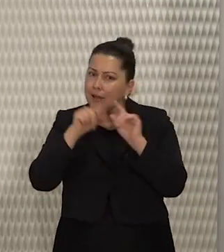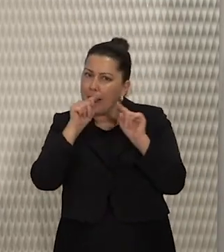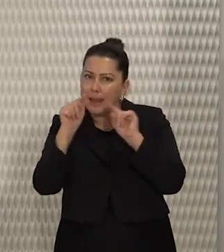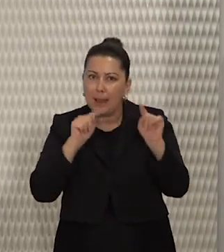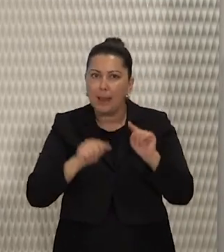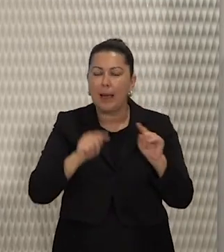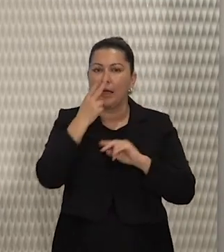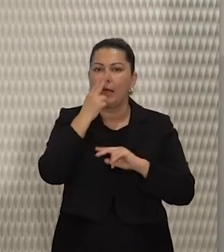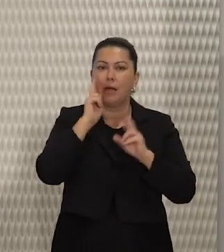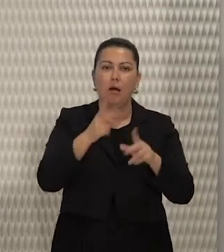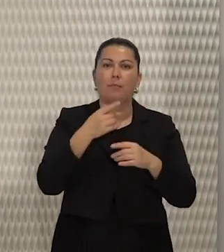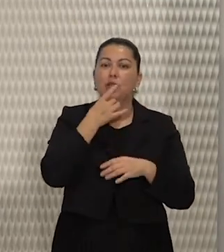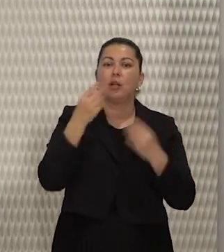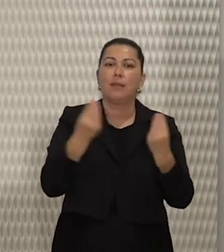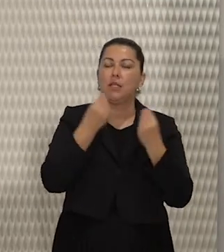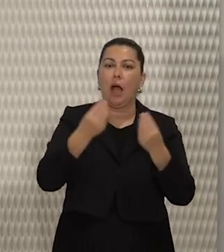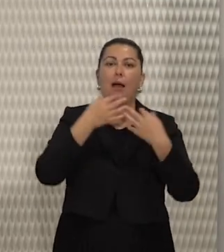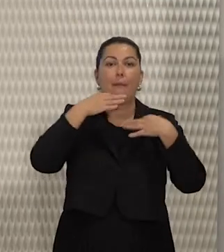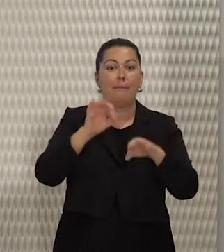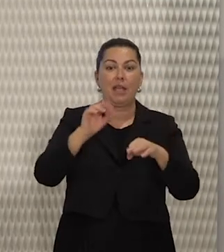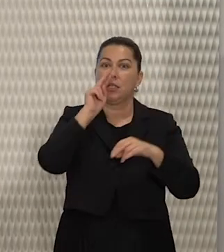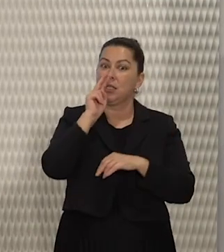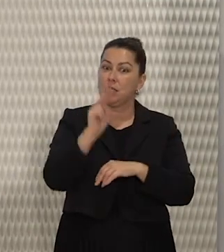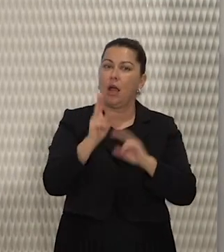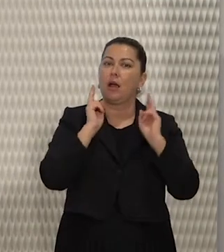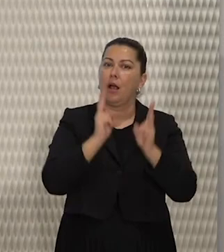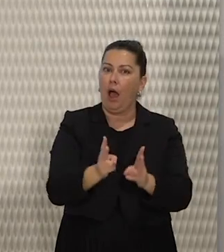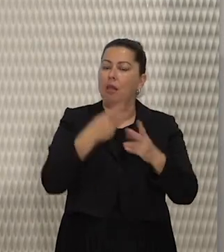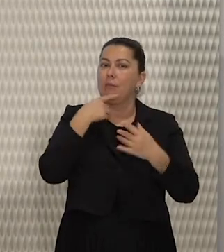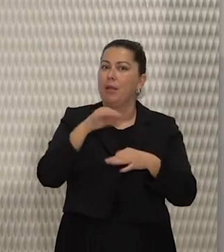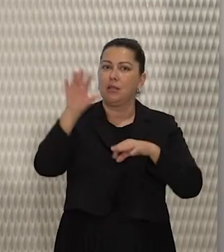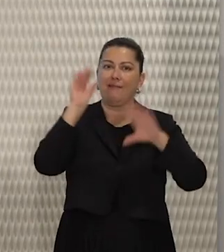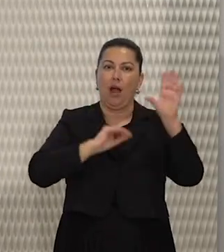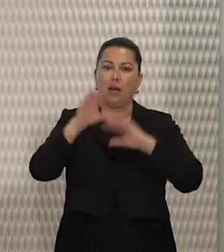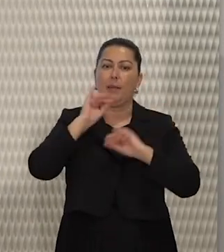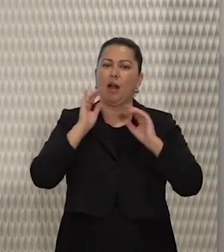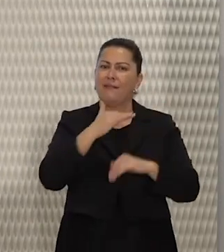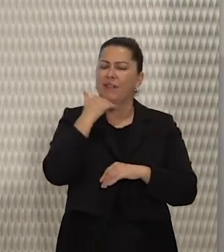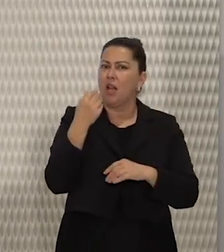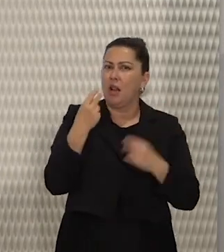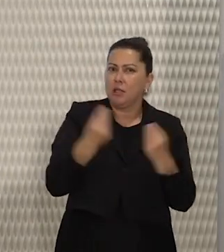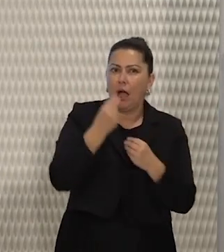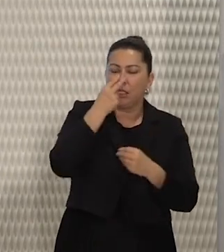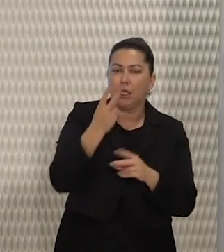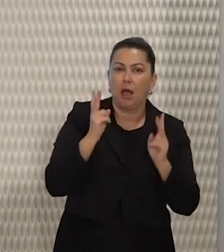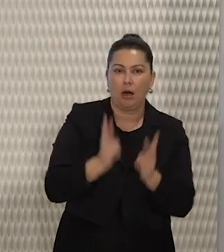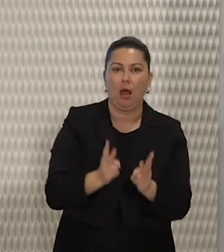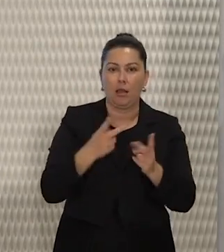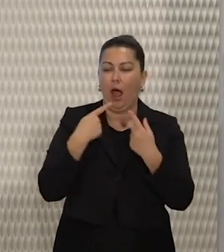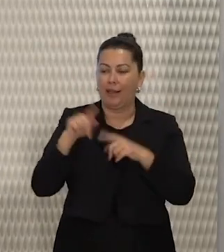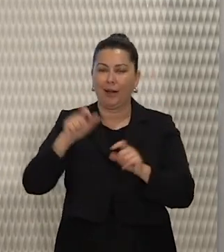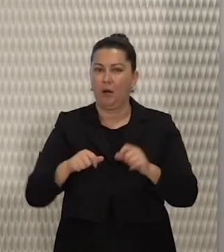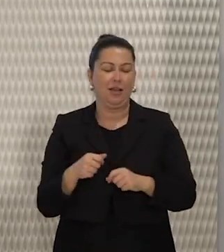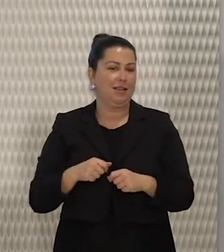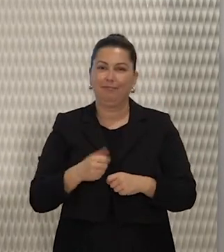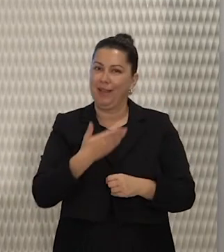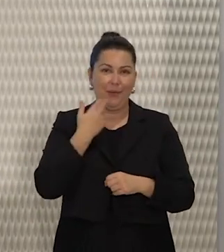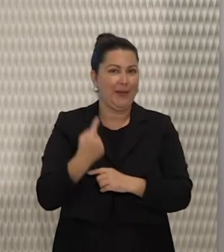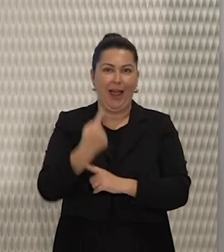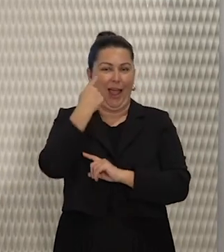gewisse Dinge besser wahrnehme, wodurch ich Dinge sehe, die andere mit bloßem Auge nicht